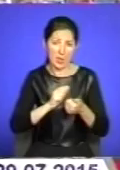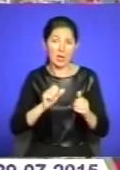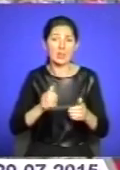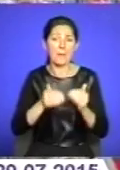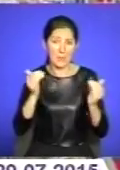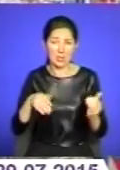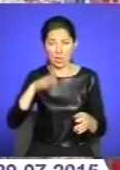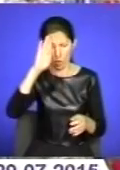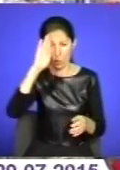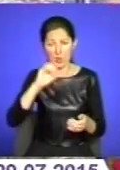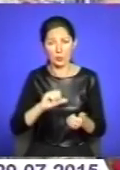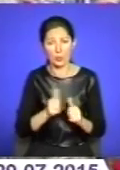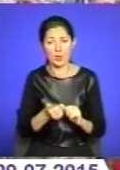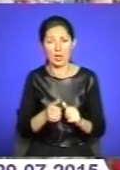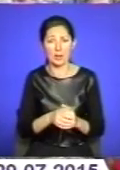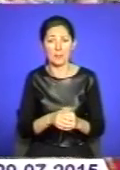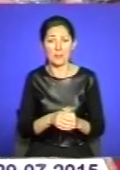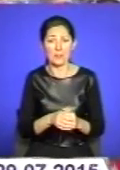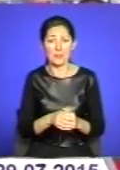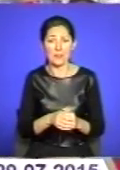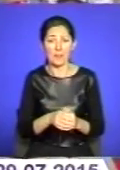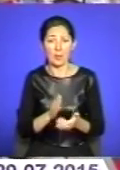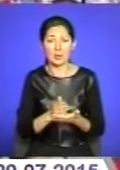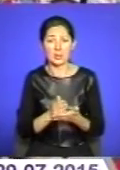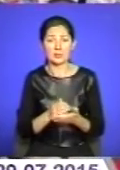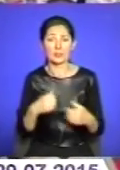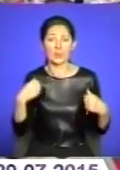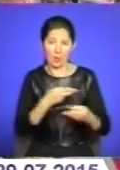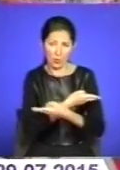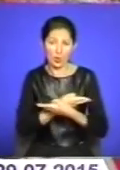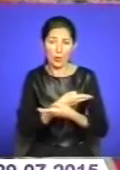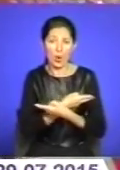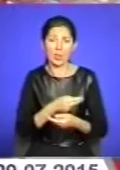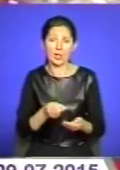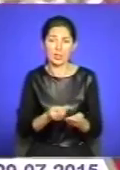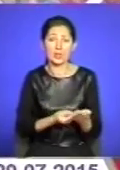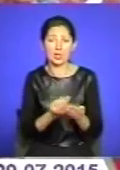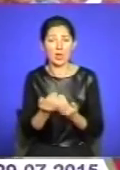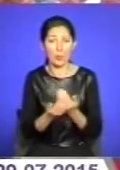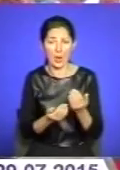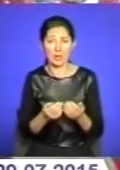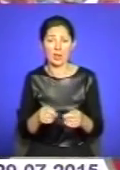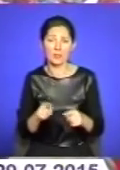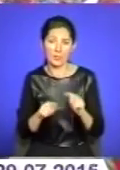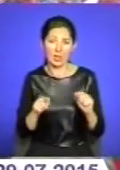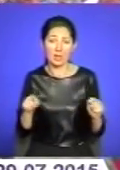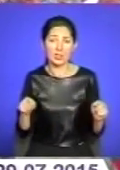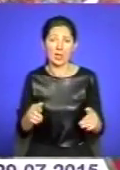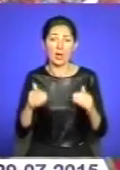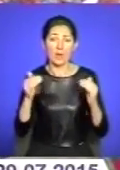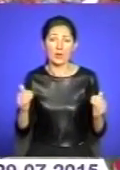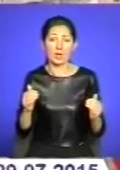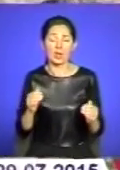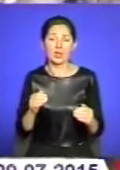поміняли хлопцям менший розмір на більший розмір, футболками, шкарпетками, і такий невеликий